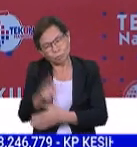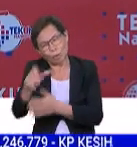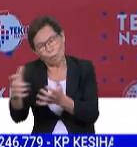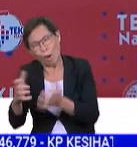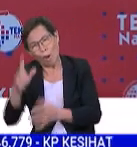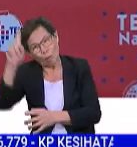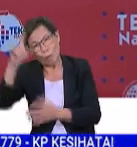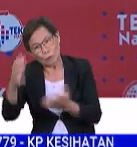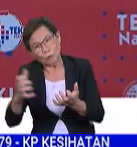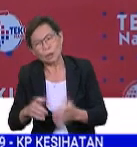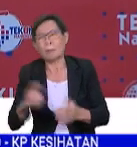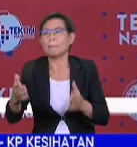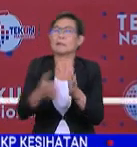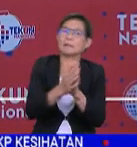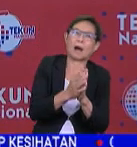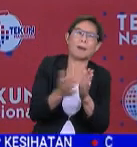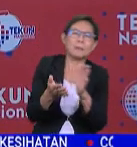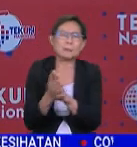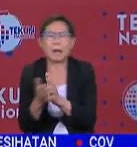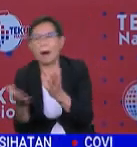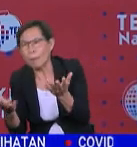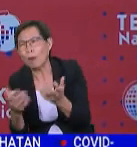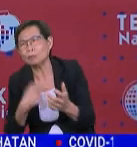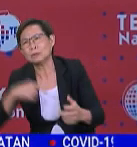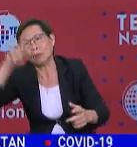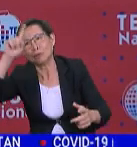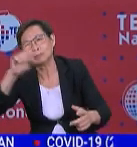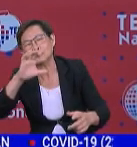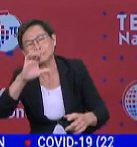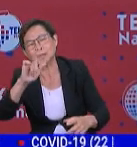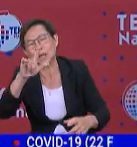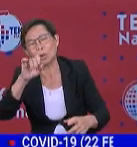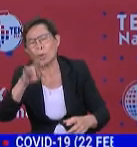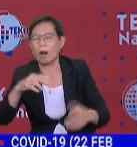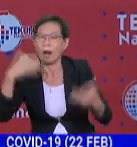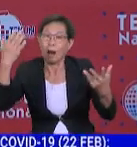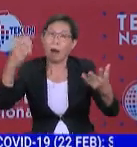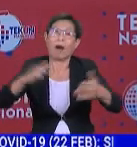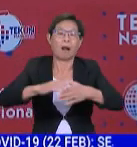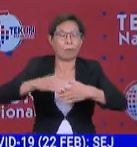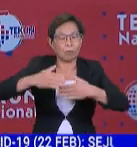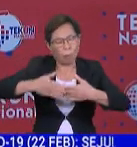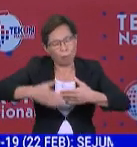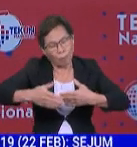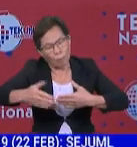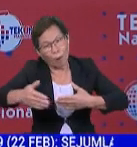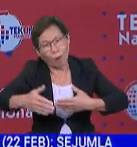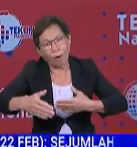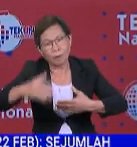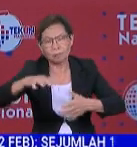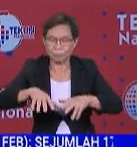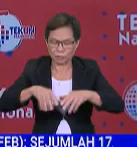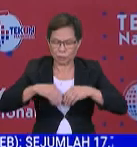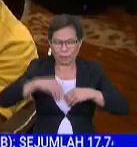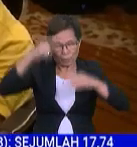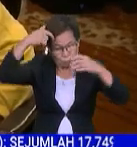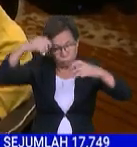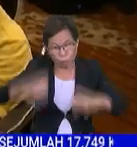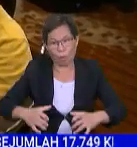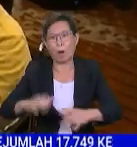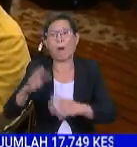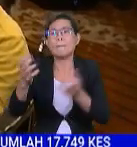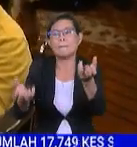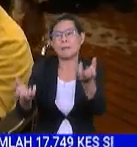So, orang akan minta sana sini, lepas tu akhirnya kita akan akur kepada keputusan pucuk pimpinan Barisan Nasional.